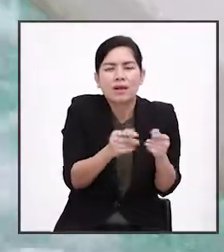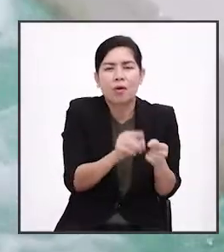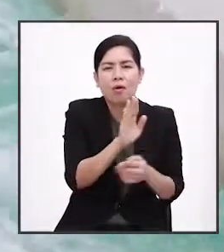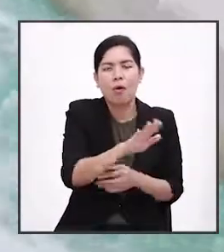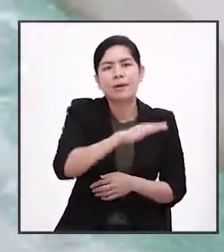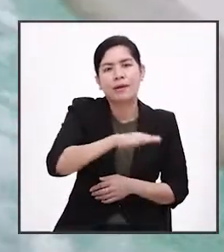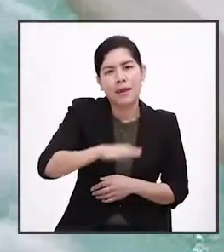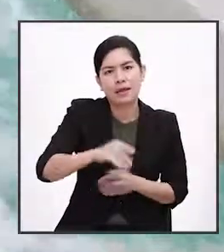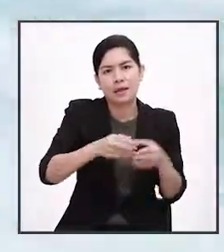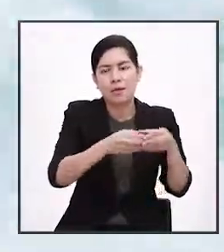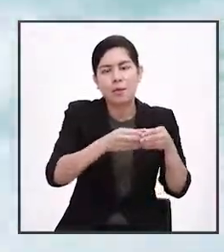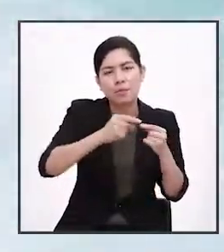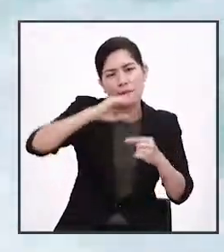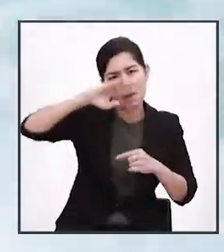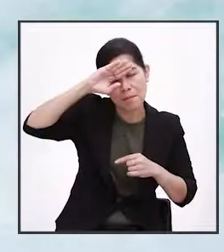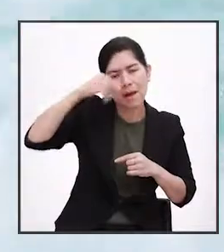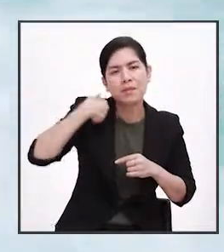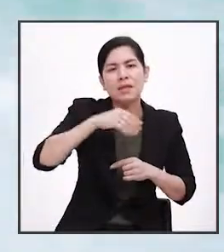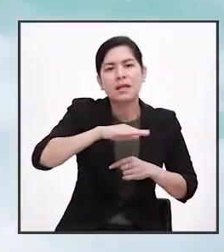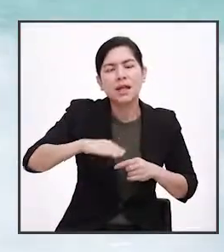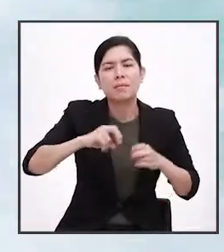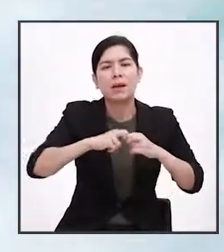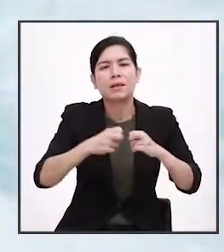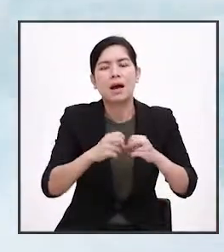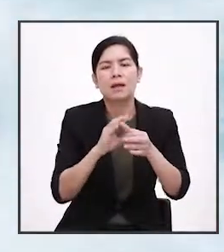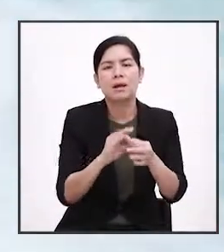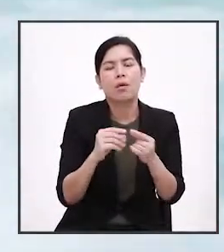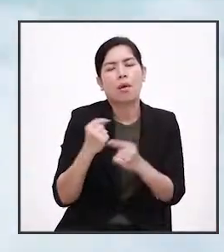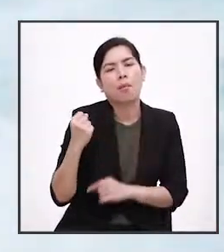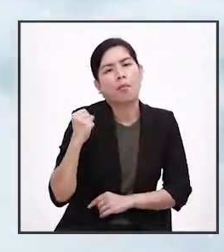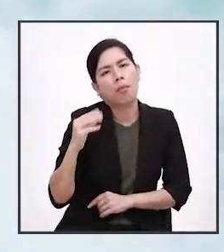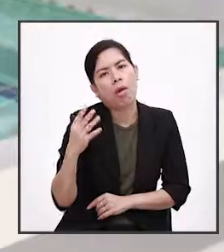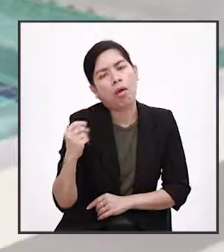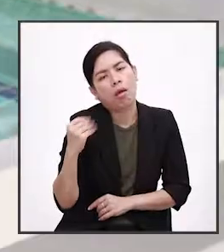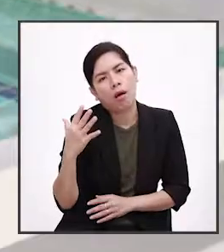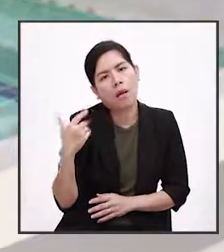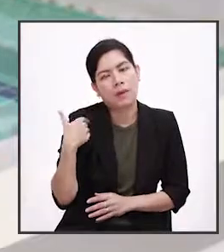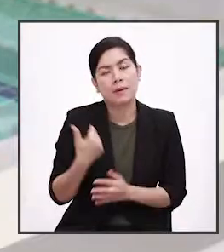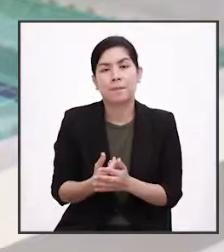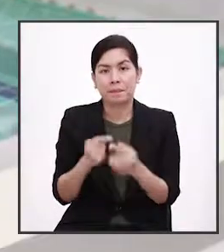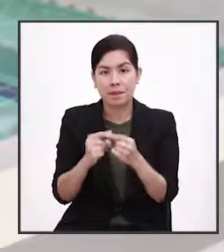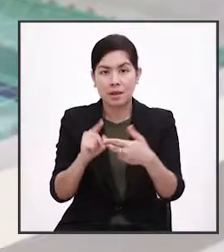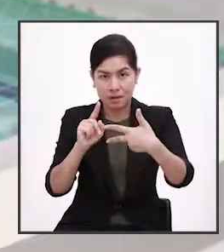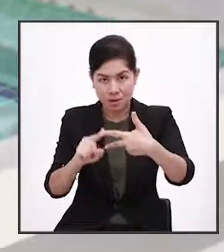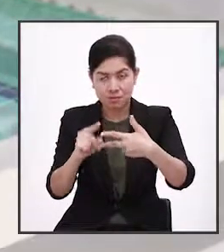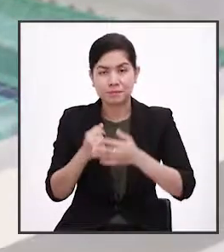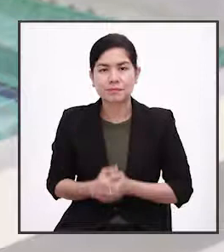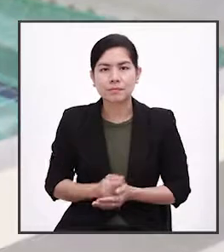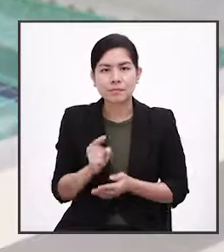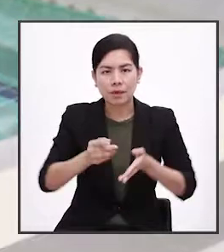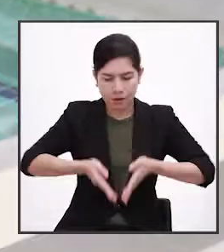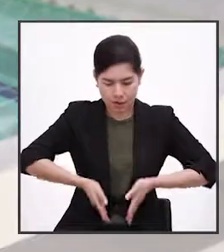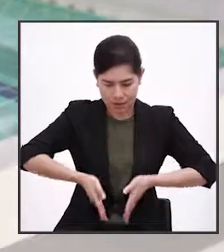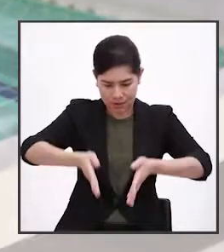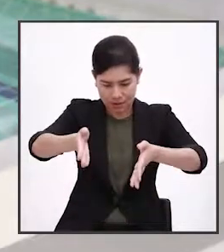สำหรับผู้ป่วยเด็กเล็กที่มีปัญหาเรื่องของกล้ามเนื้ออ่อนแรงหรือต้องการกระตุ้นพัฒนาการบางอย่างส่วนที่2ก็คือตัวลู่ทางเดินบ